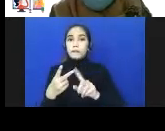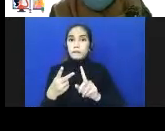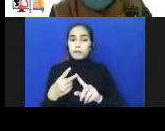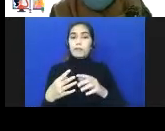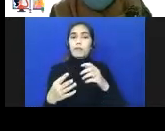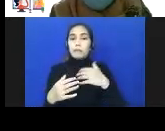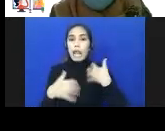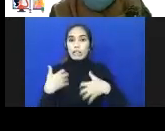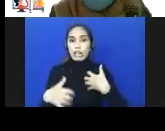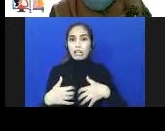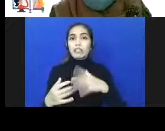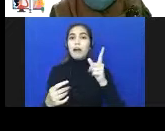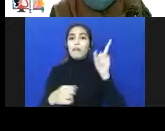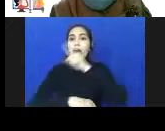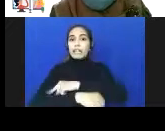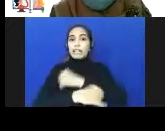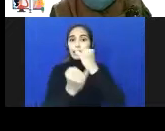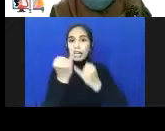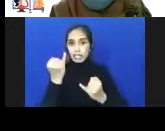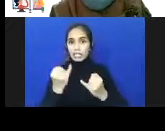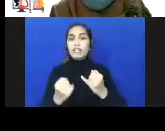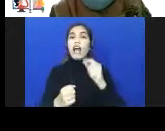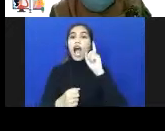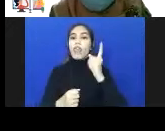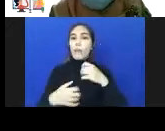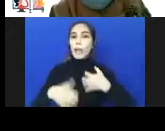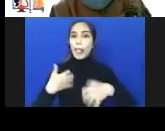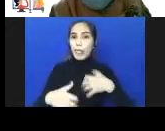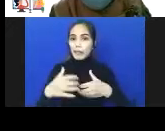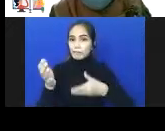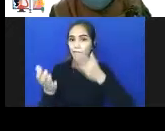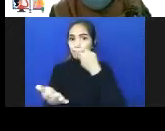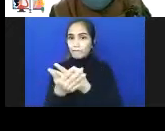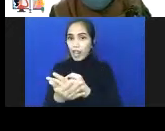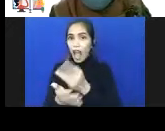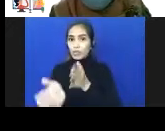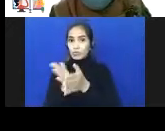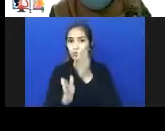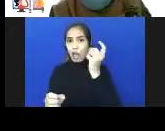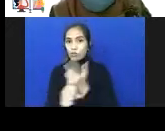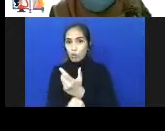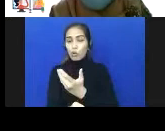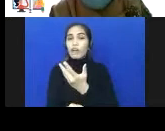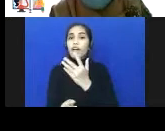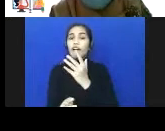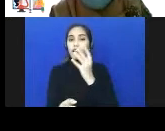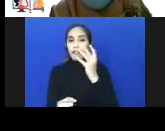terakhir workshop atau OJT tersebut ada praktek klinis di puskesmas, jadi teman-teman langsung melakukan